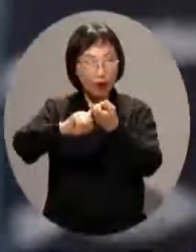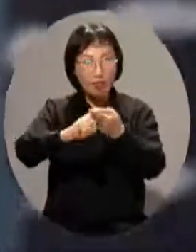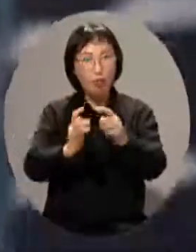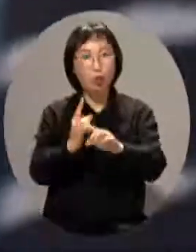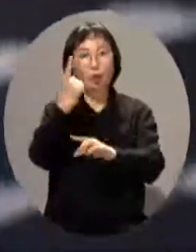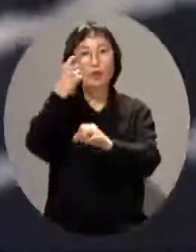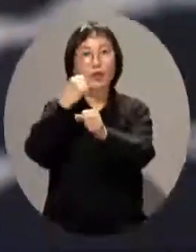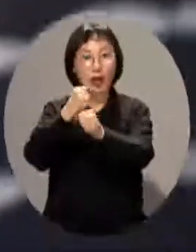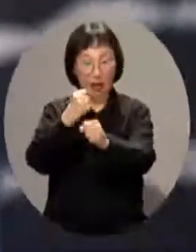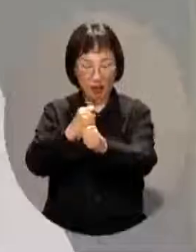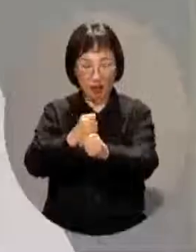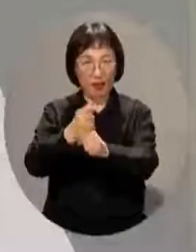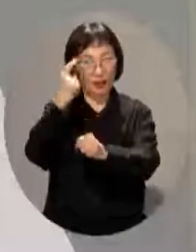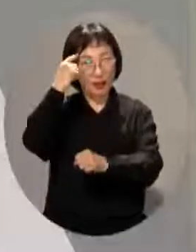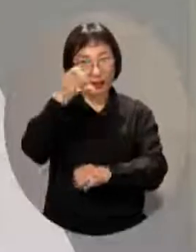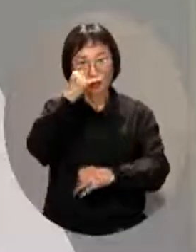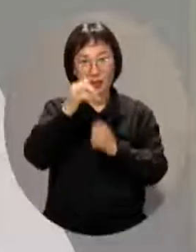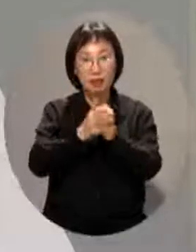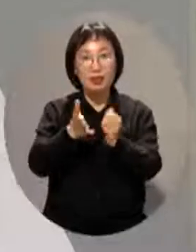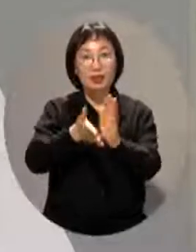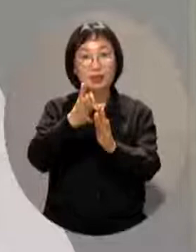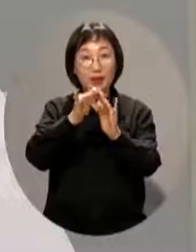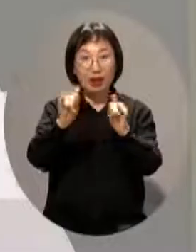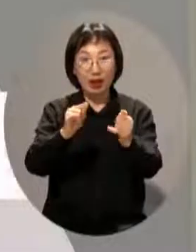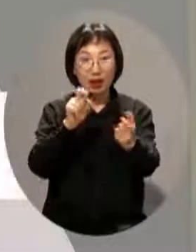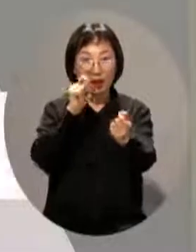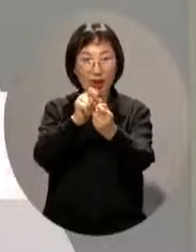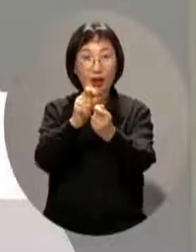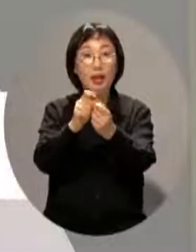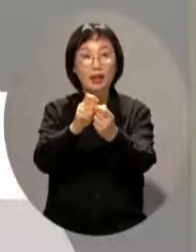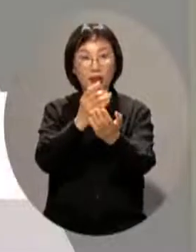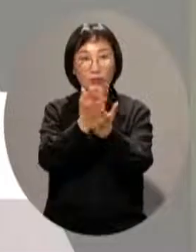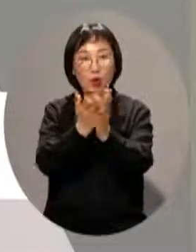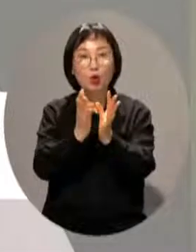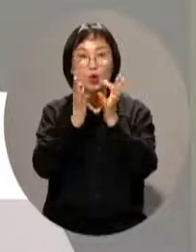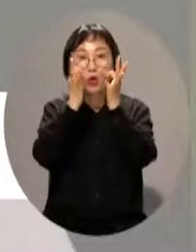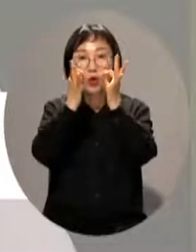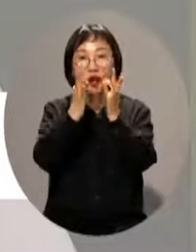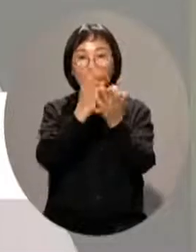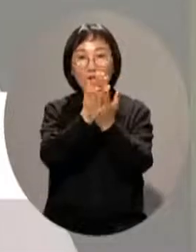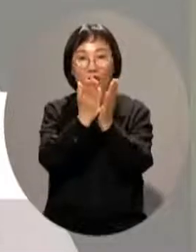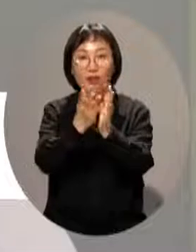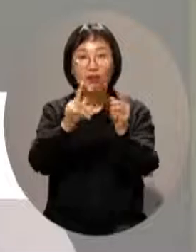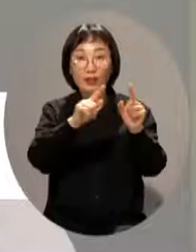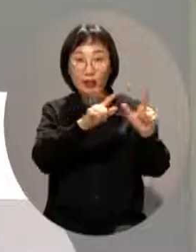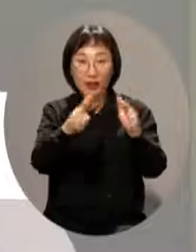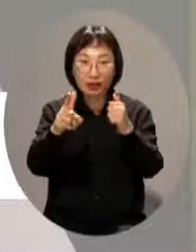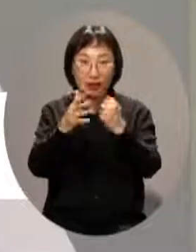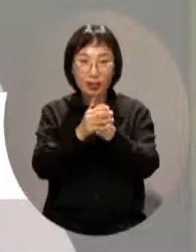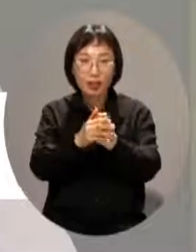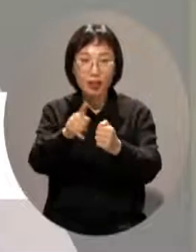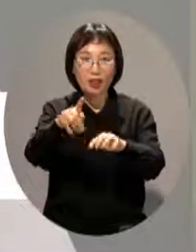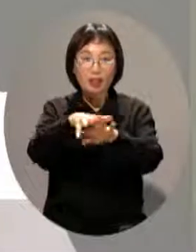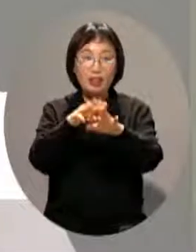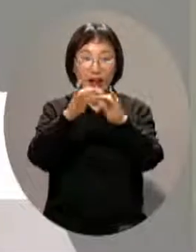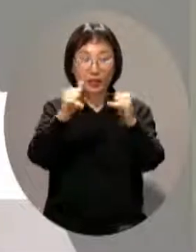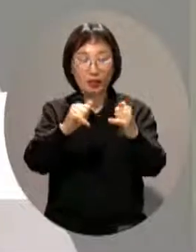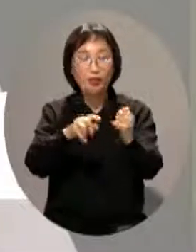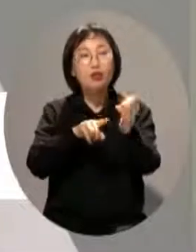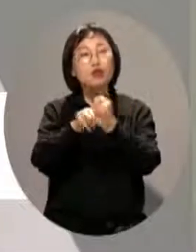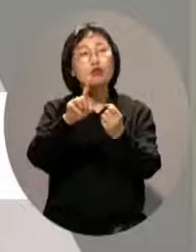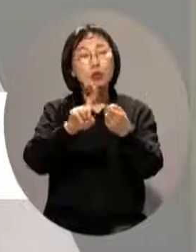지적도 있습니다 침 인들에게 다가가기 위해 노력했다 이건 다 증 들이 여전히 전주 mbc 구성원들에게 유효 관심으로 한번 다시 돌아갔으면